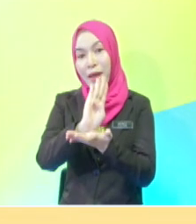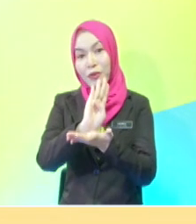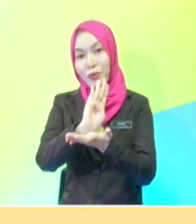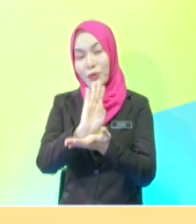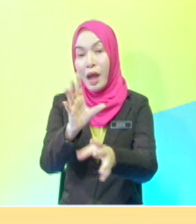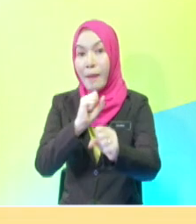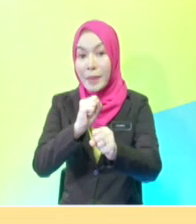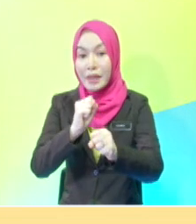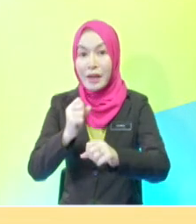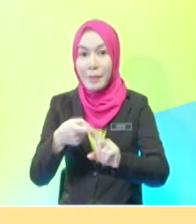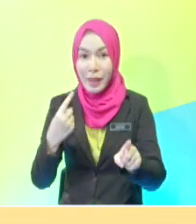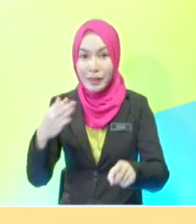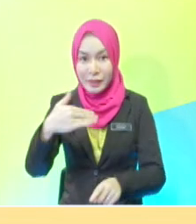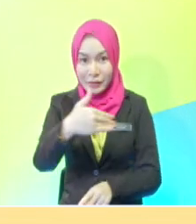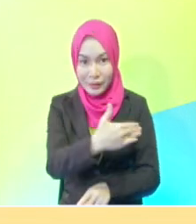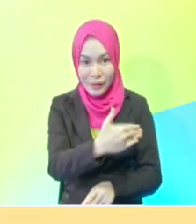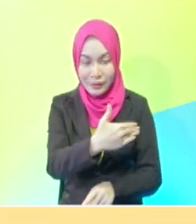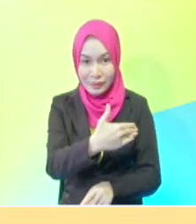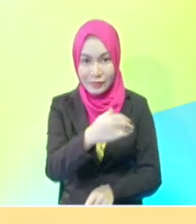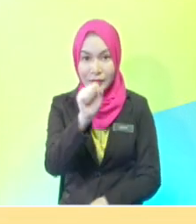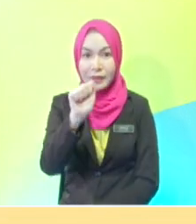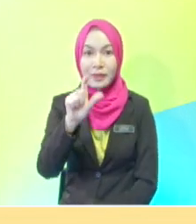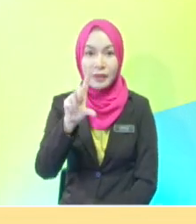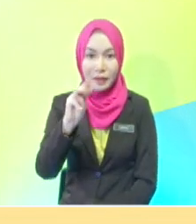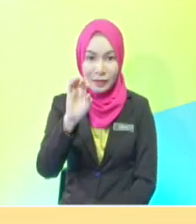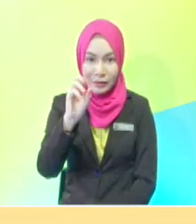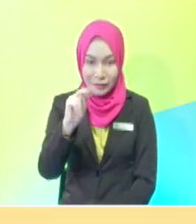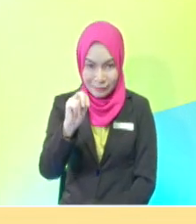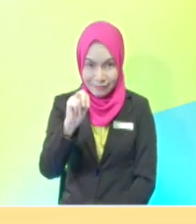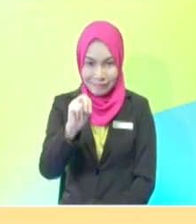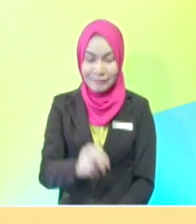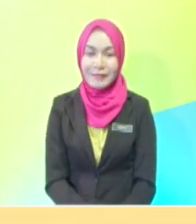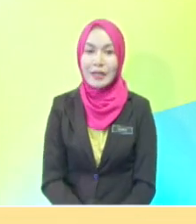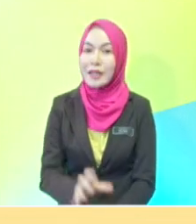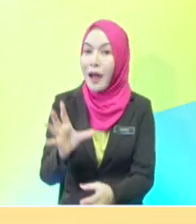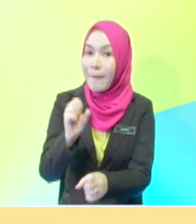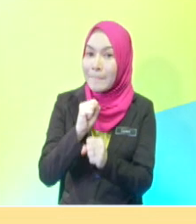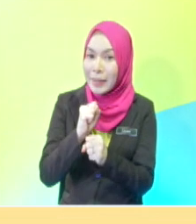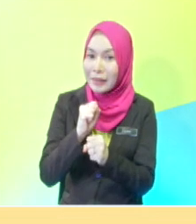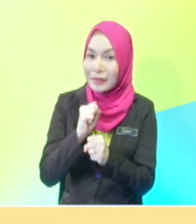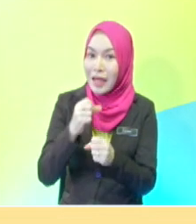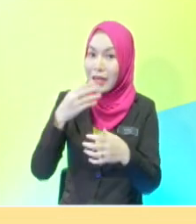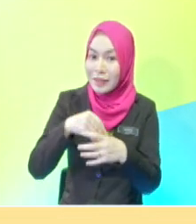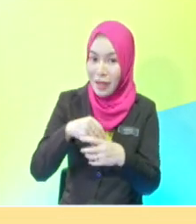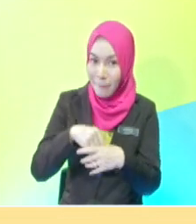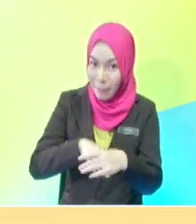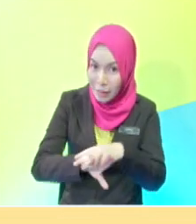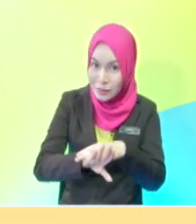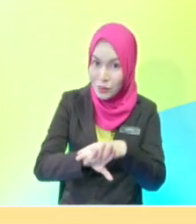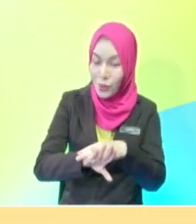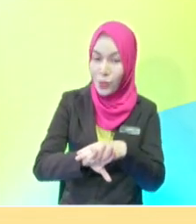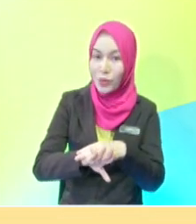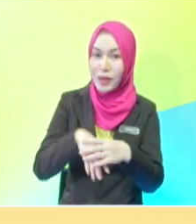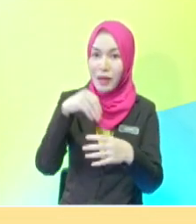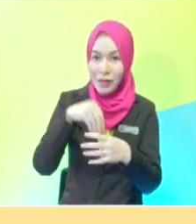ikan semut Atlantik Oke daripada Cino kita masuk ke selmon Atlantik Oke